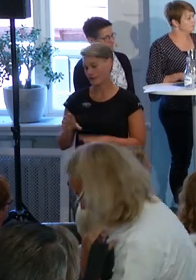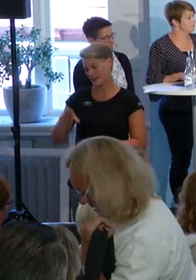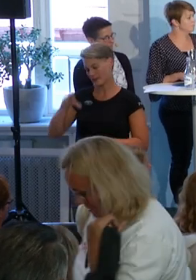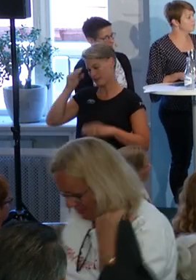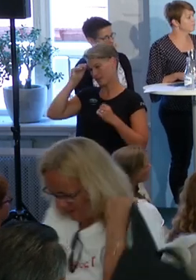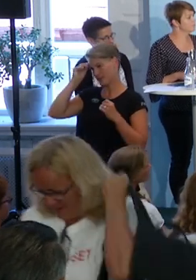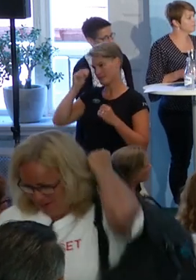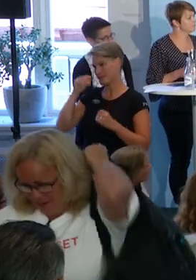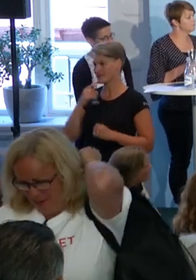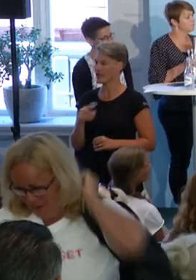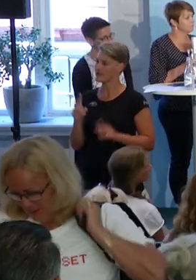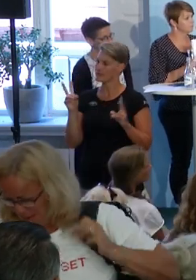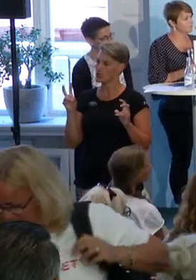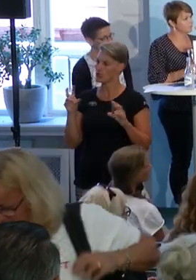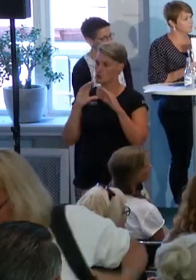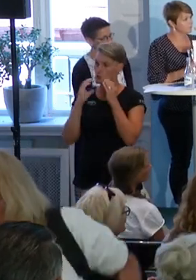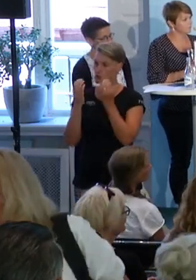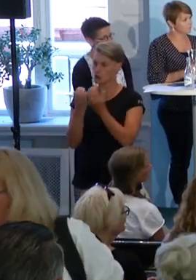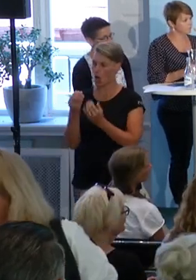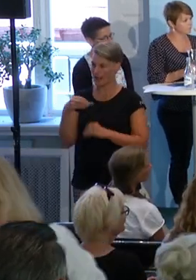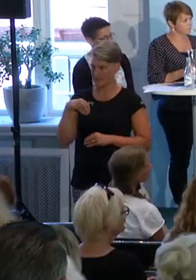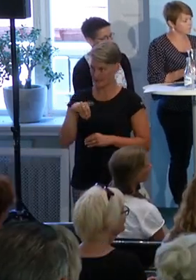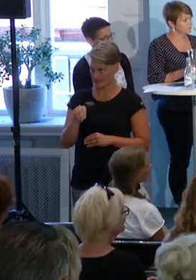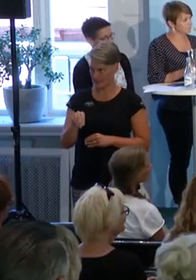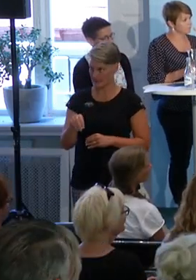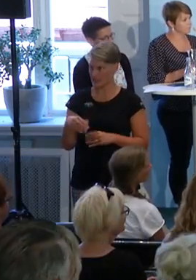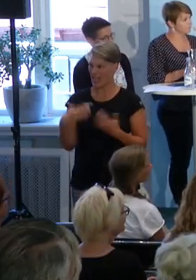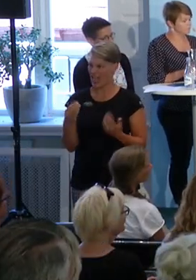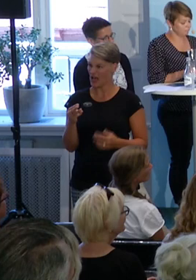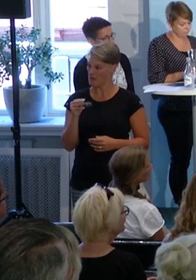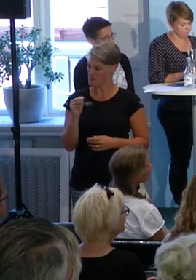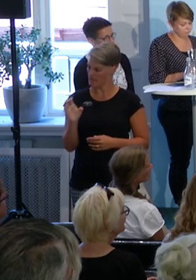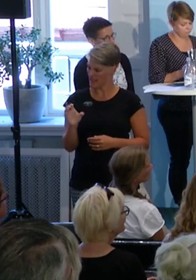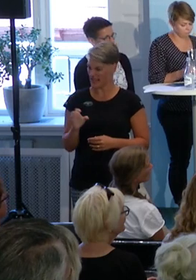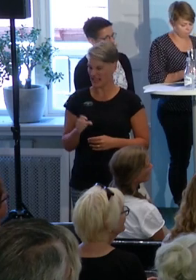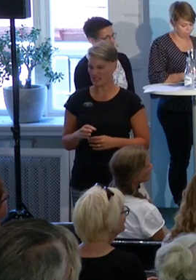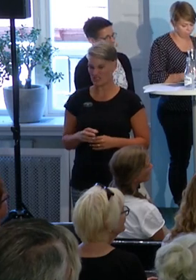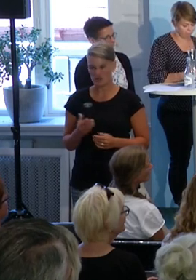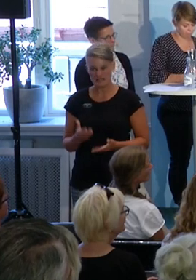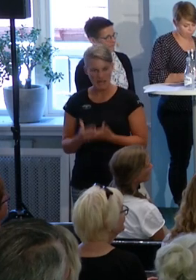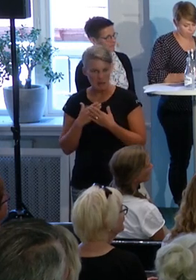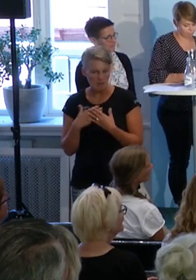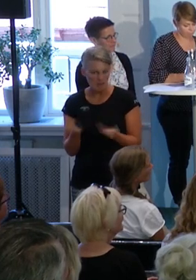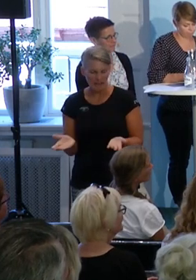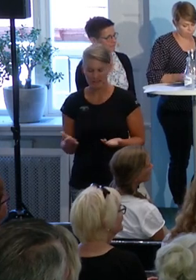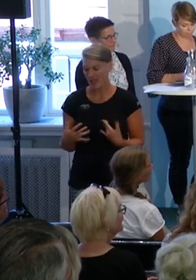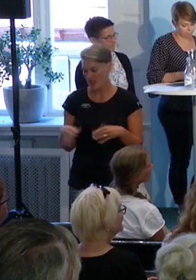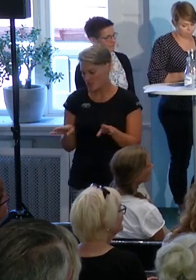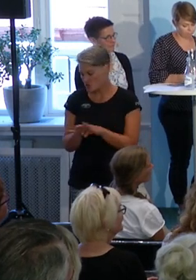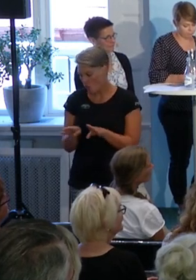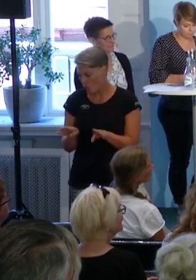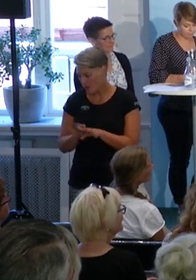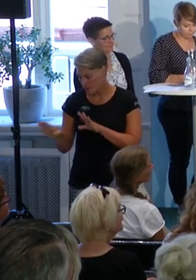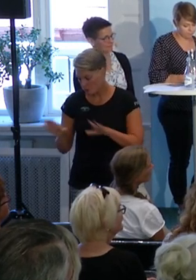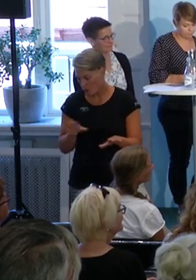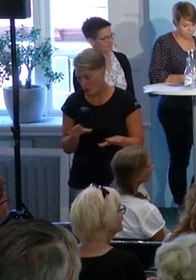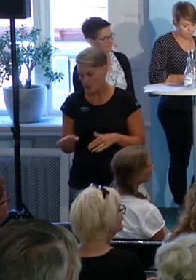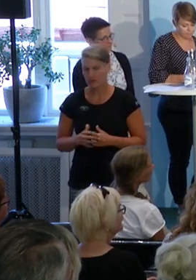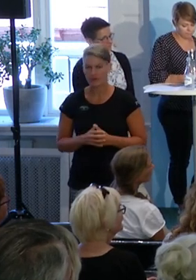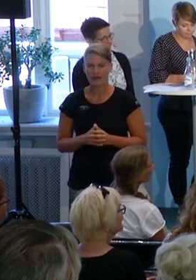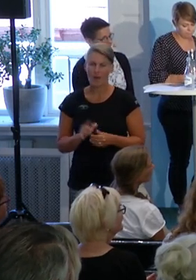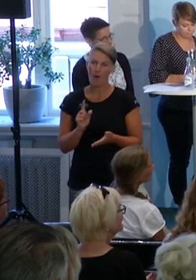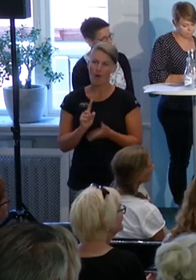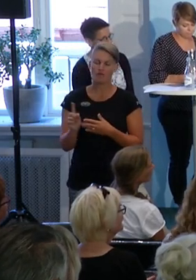som kallas för sociala insatser är mesigt och tandlöst och illa skött. Att det ofta handlar om att någon